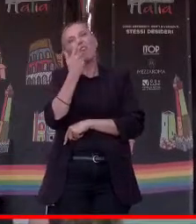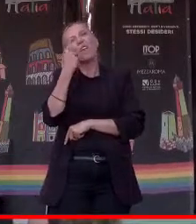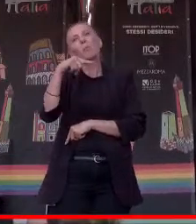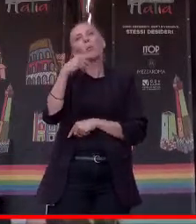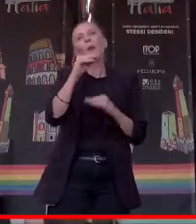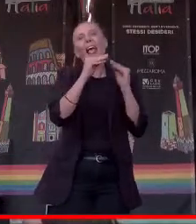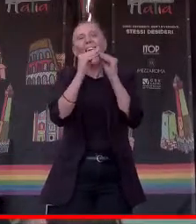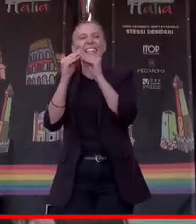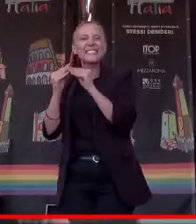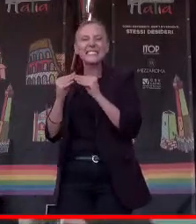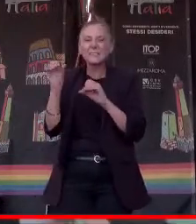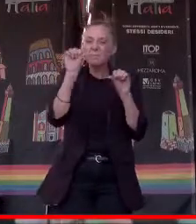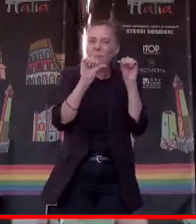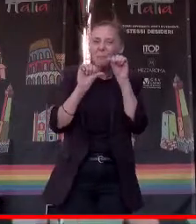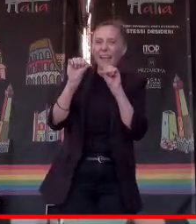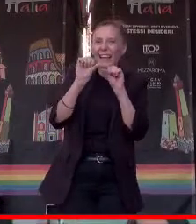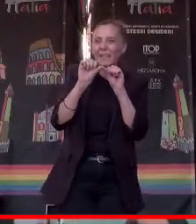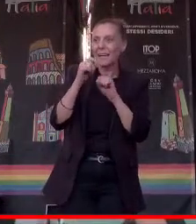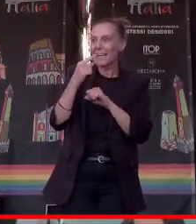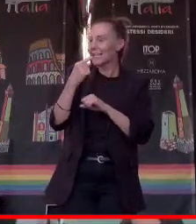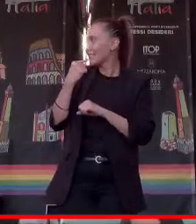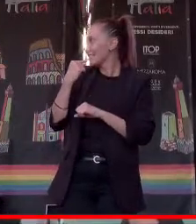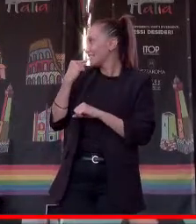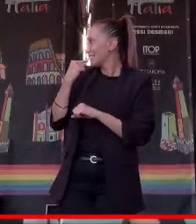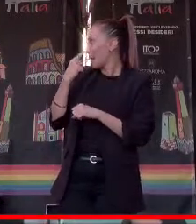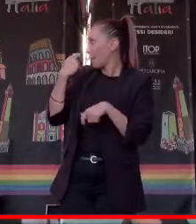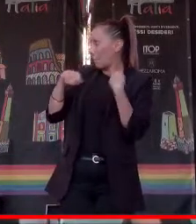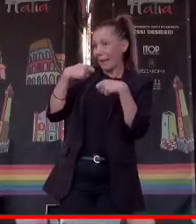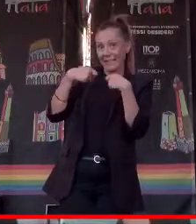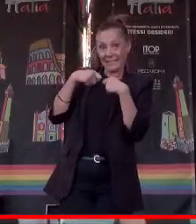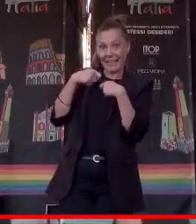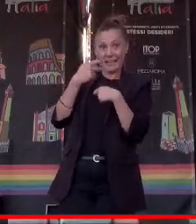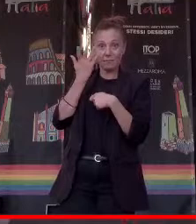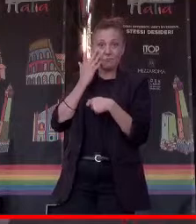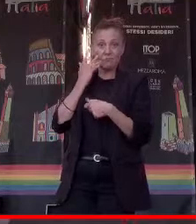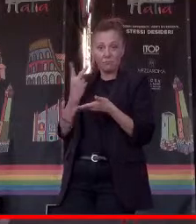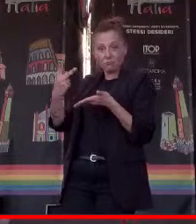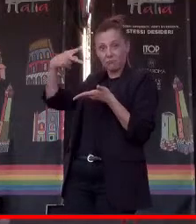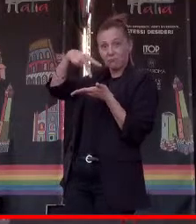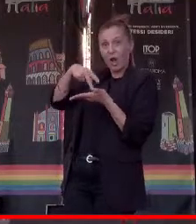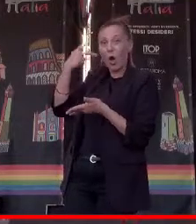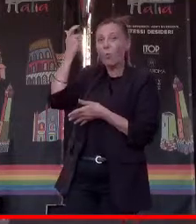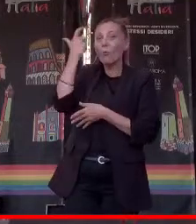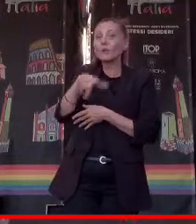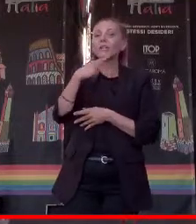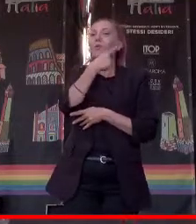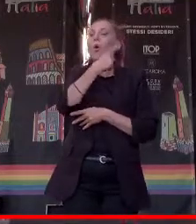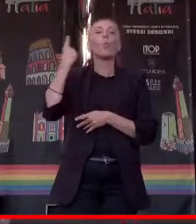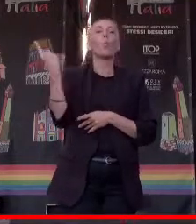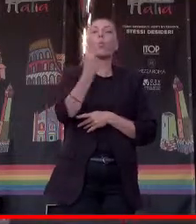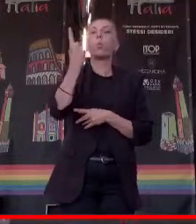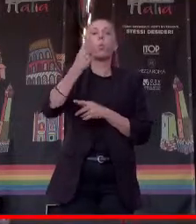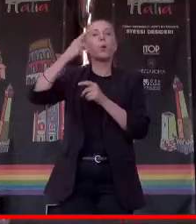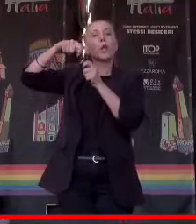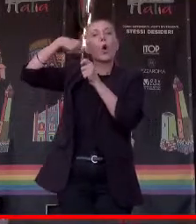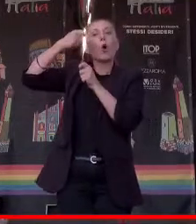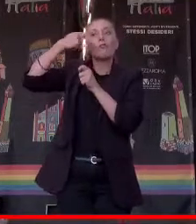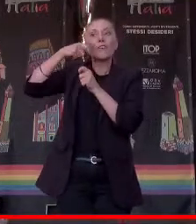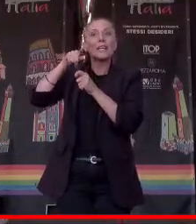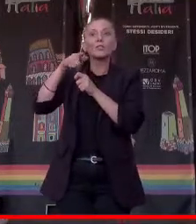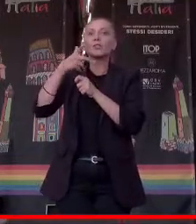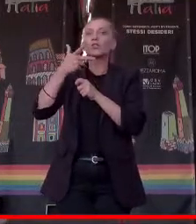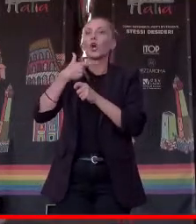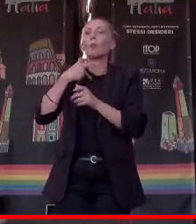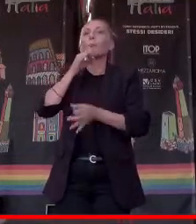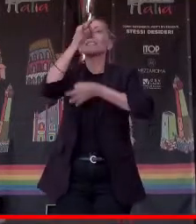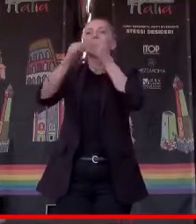E, Presidente, se si vuole alzare, siccome questo è l'unico video che non ha una descrizione audio per i non vedenti,